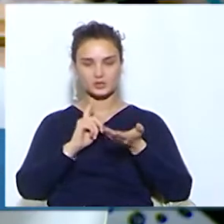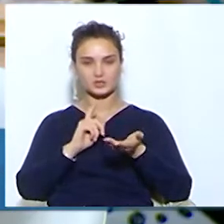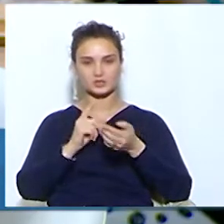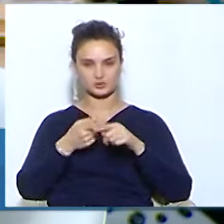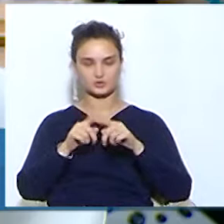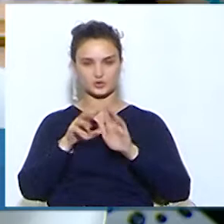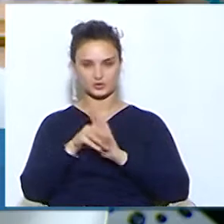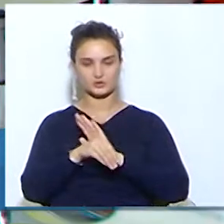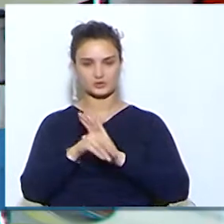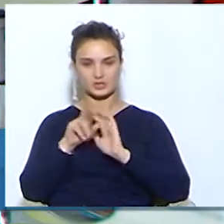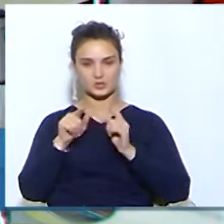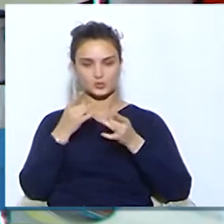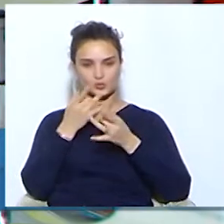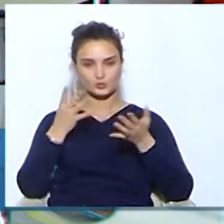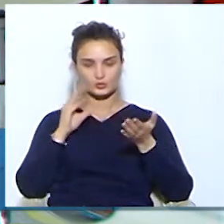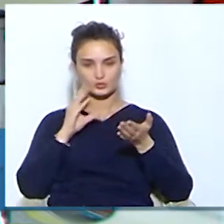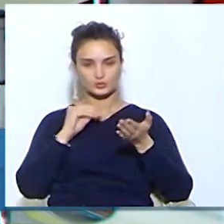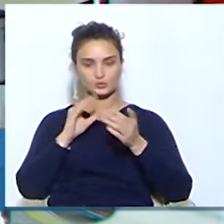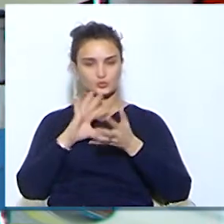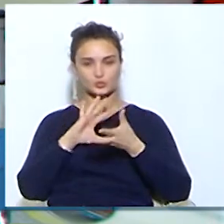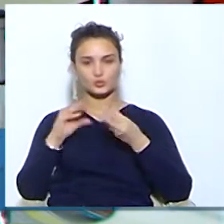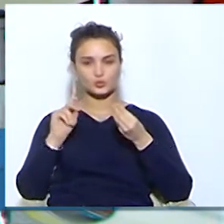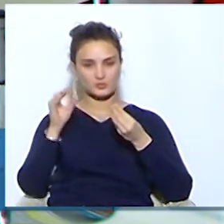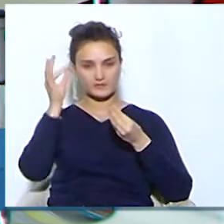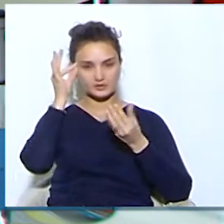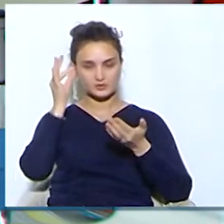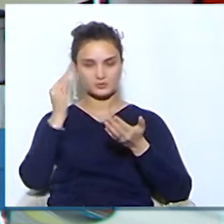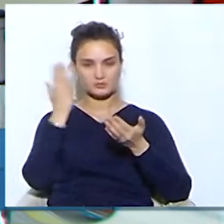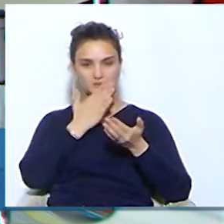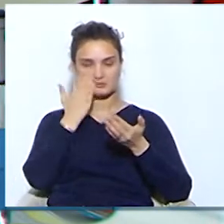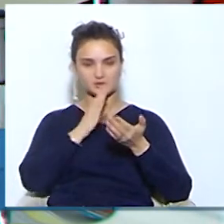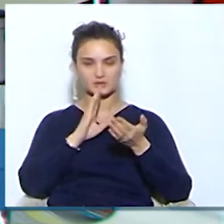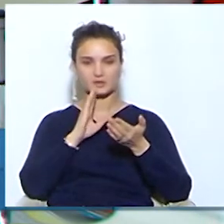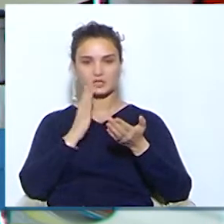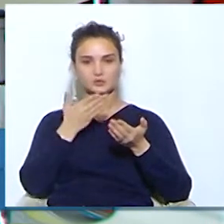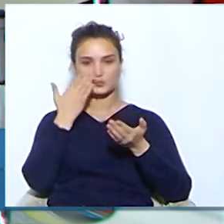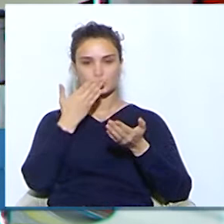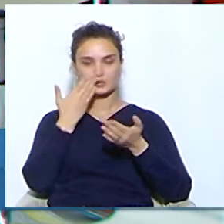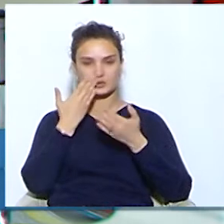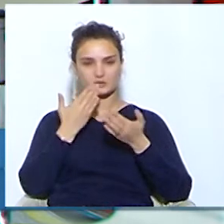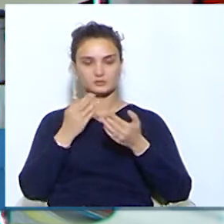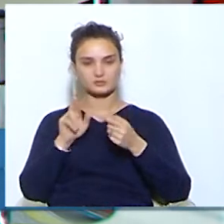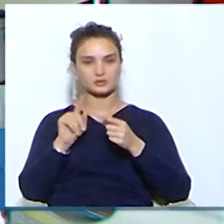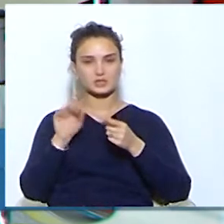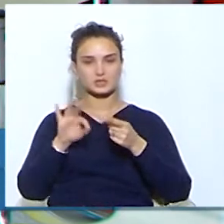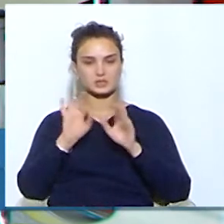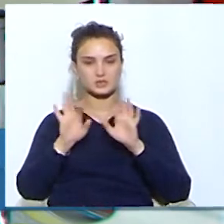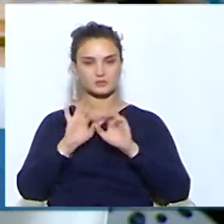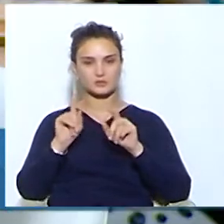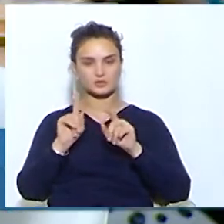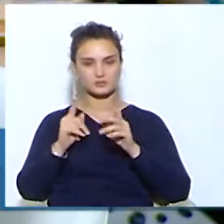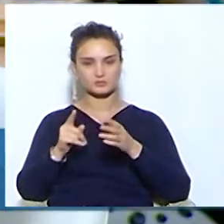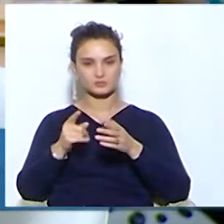ჰარმონიაში ყოფნაზე. ეს კულტურა სულაც რომ გავიხსენოთ ფილმი ქალის სურნელი, ხო? რაზეა საუბარი,